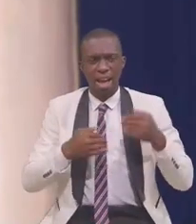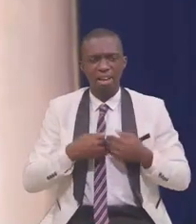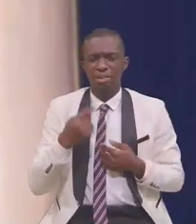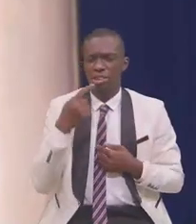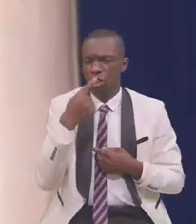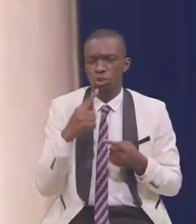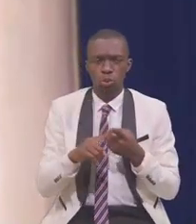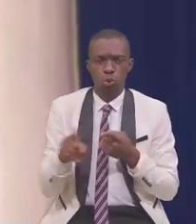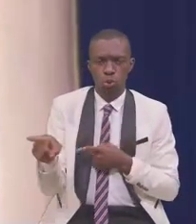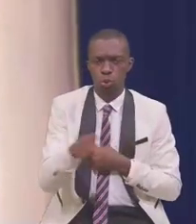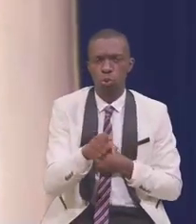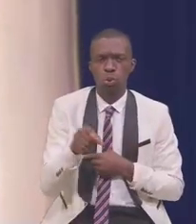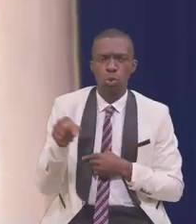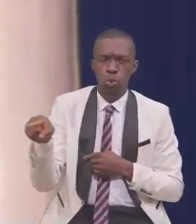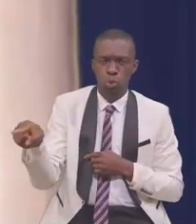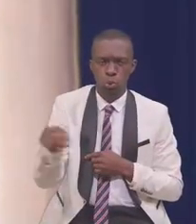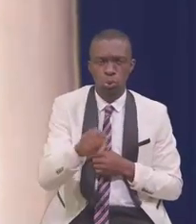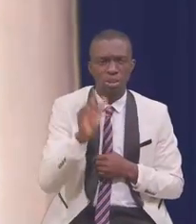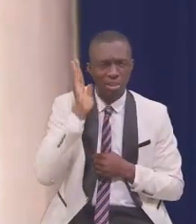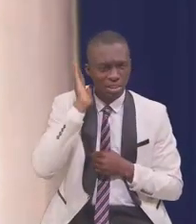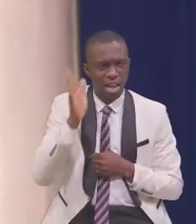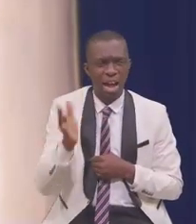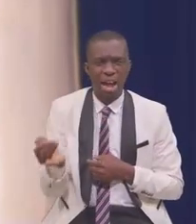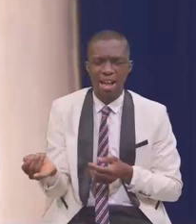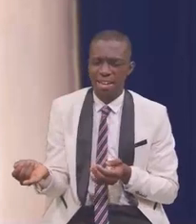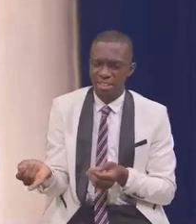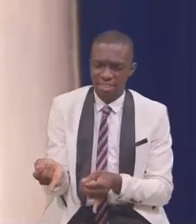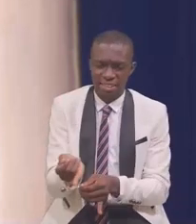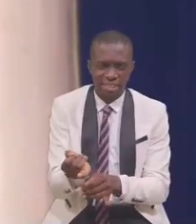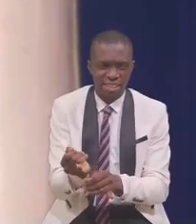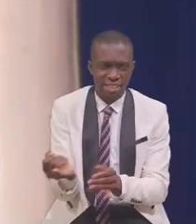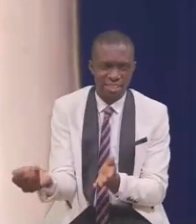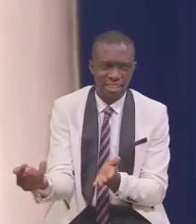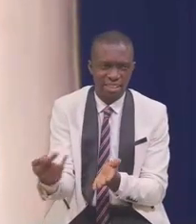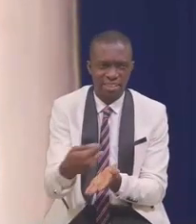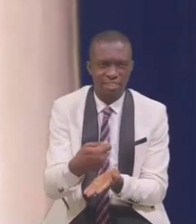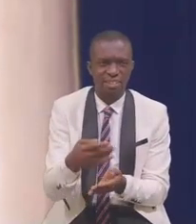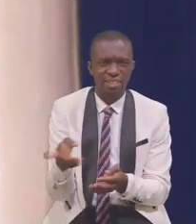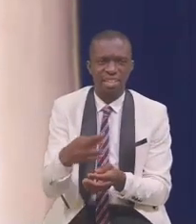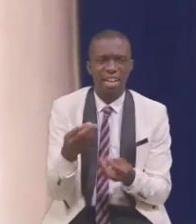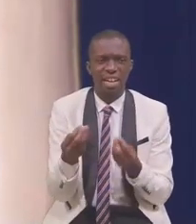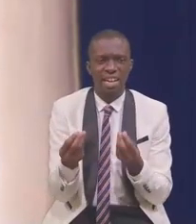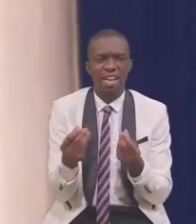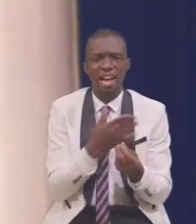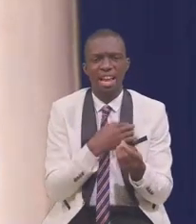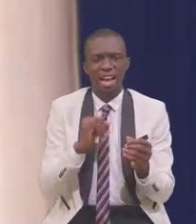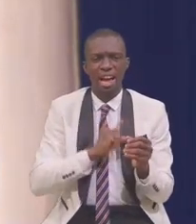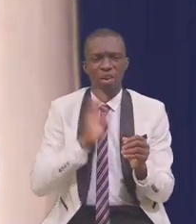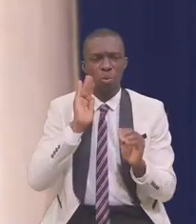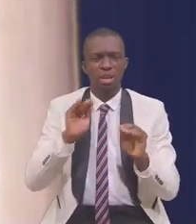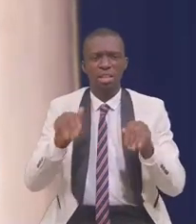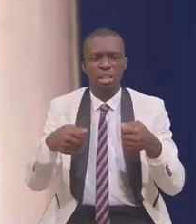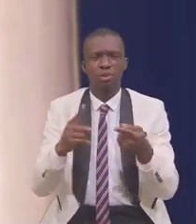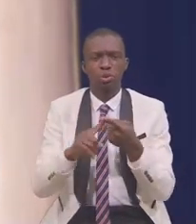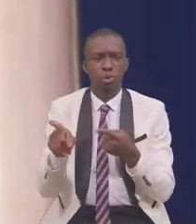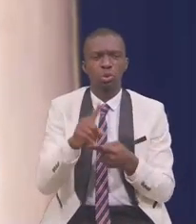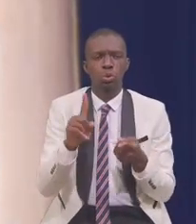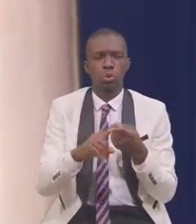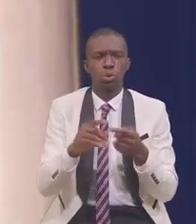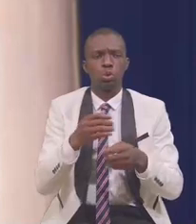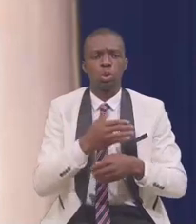qui posséderez leur pays. Je vous en donnerai la possession. C'est un pays où coule le lait et